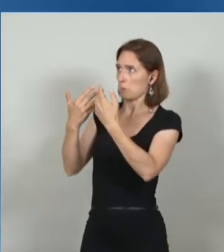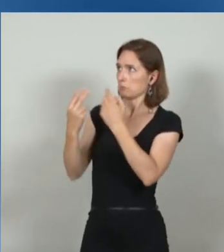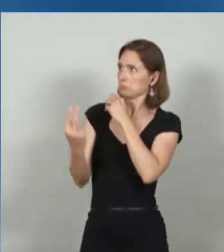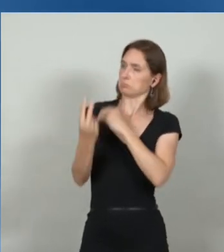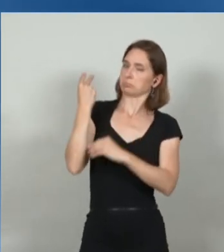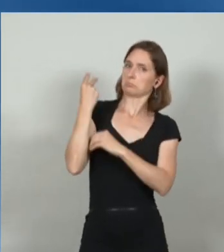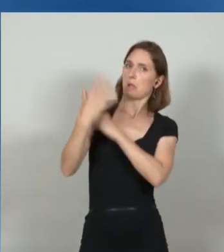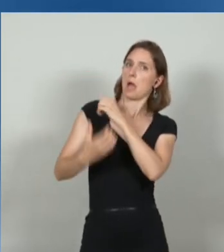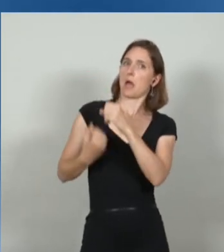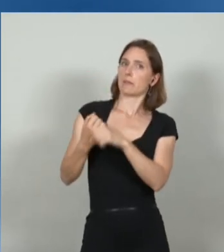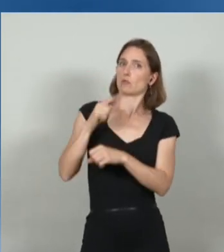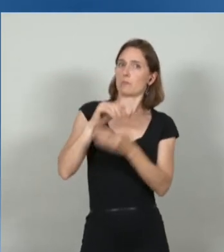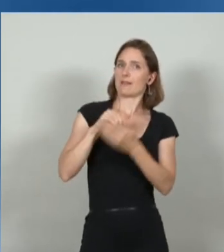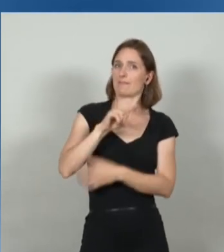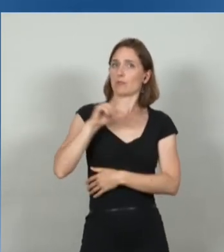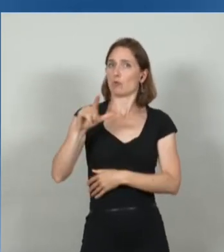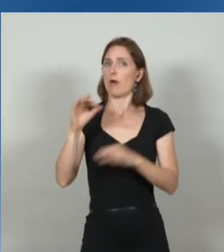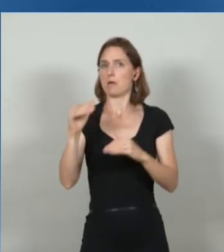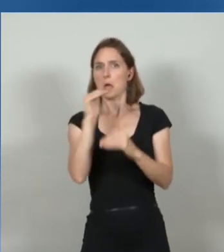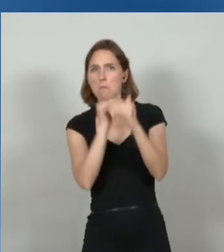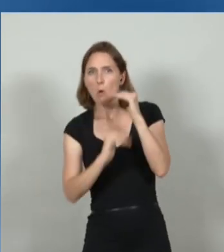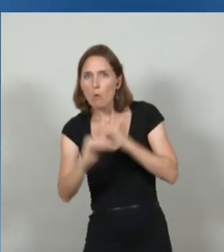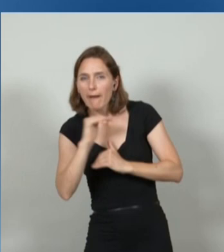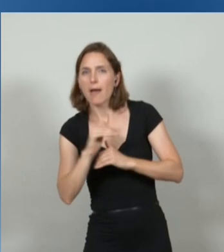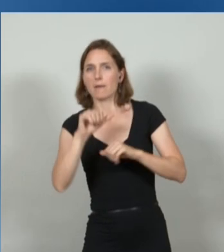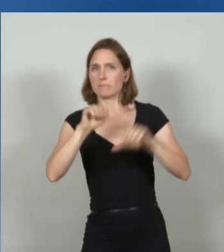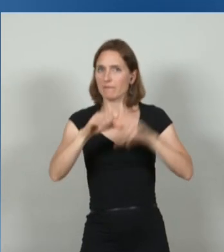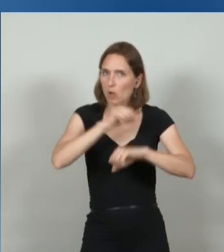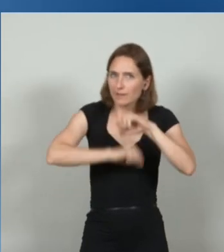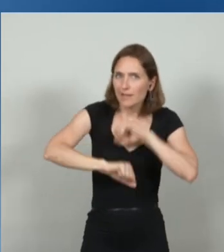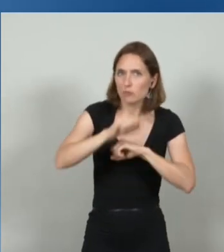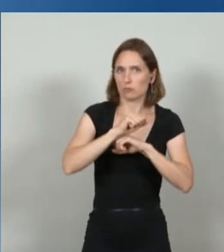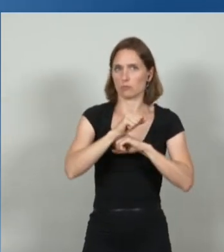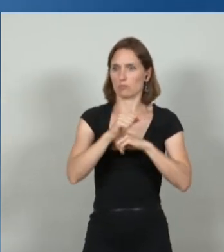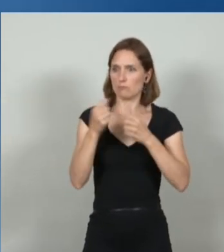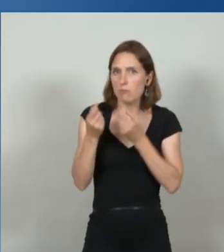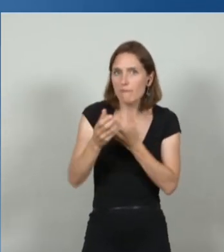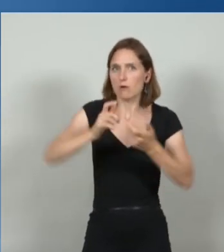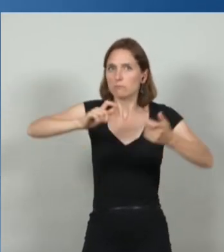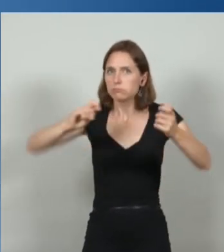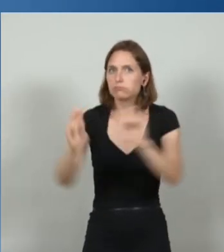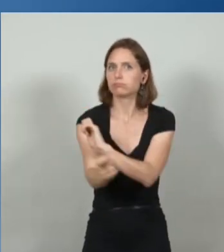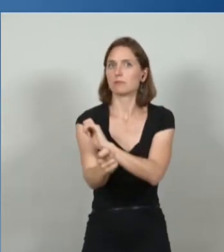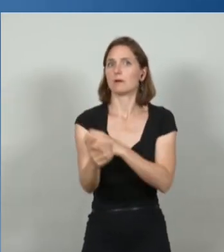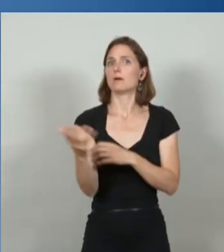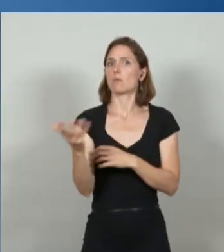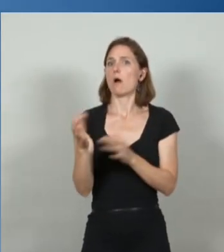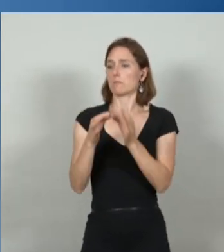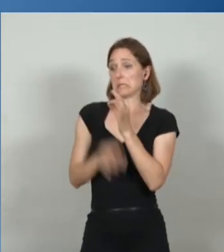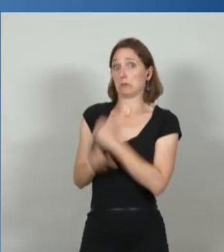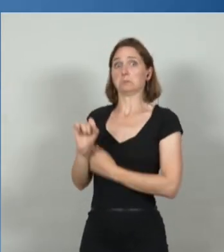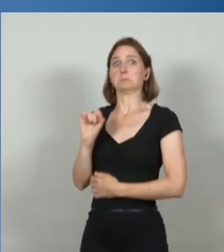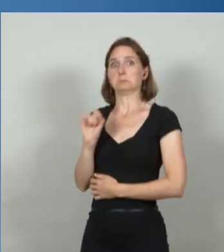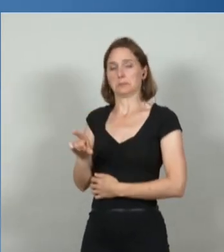en termes de programmation de mise en place de défis et de dynamique le bilan je le rappelle et nous avons